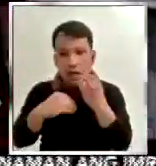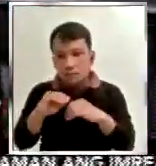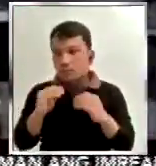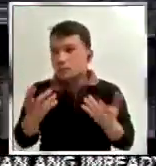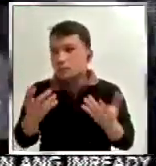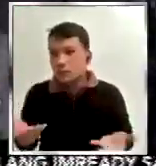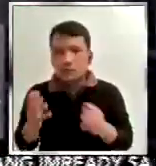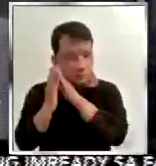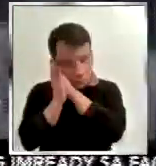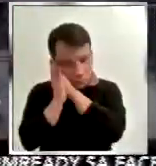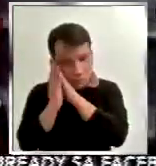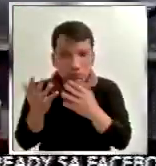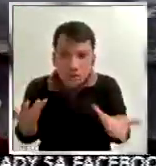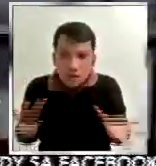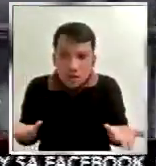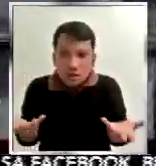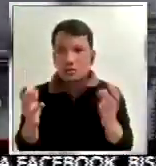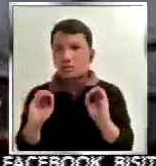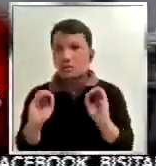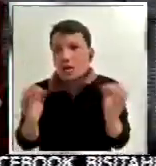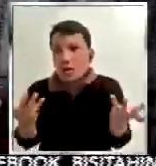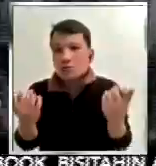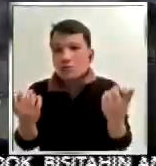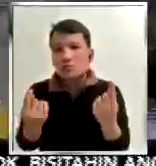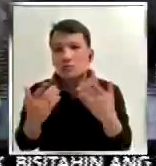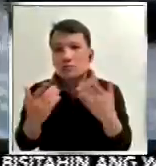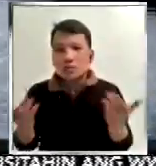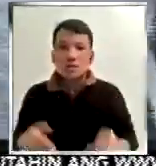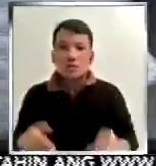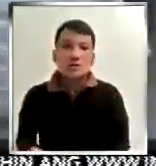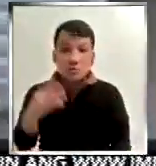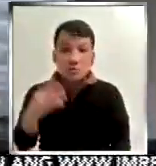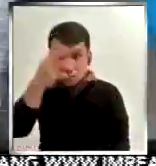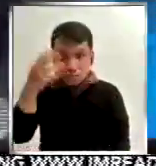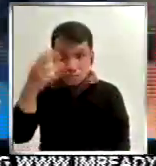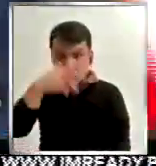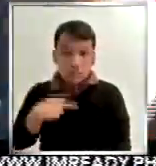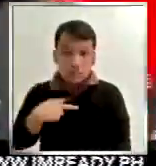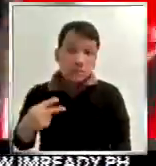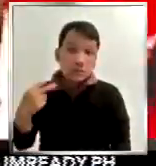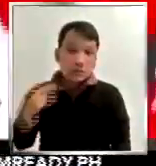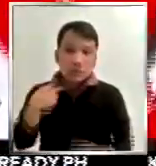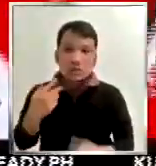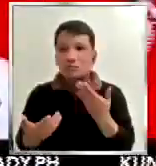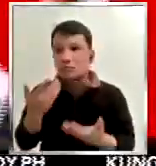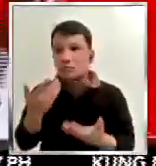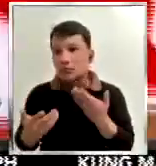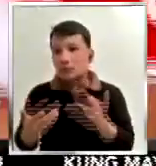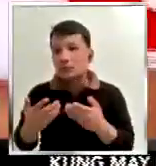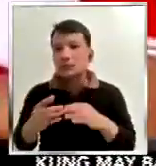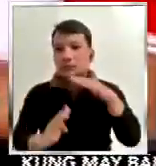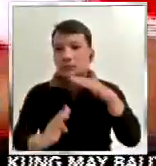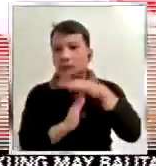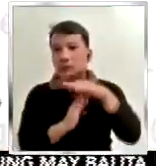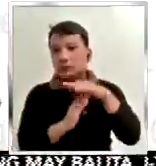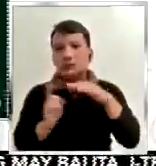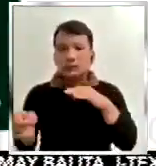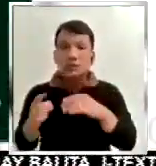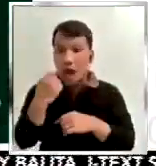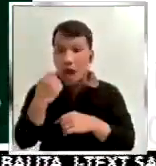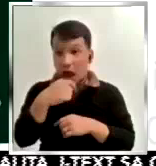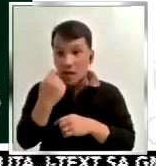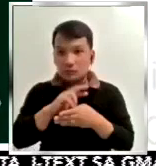pang stranded, baka muling mapaso ang kanilang swab test result. Sa ilalim kasi ng bagong polisiya ng Saudi Arabia,